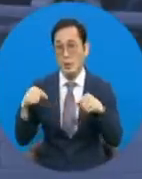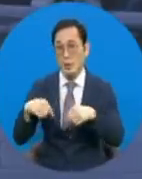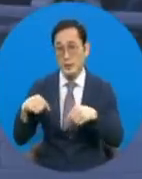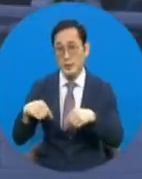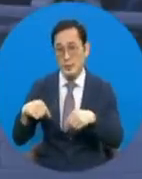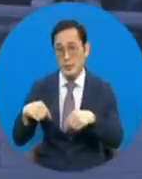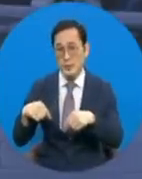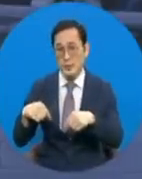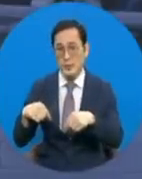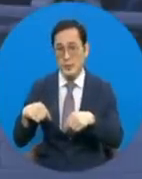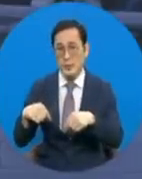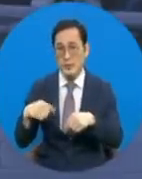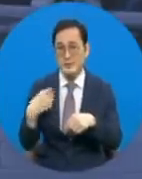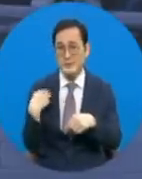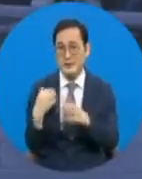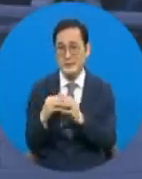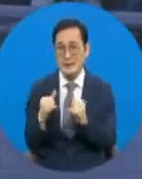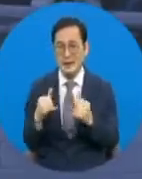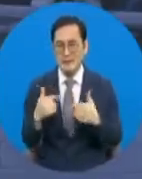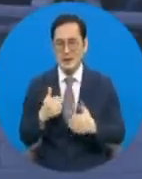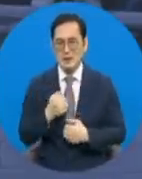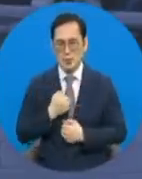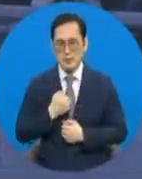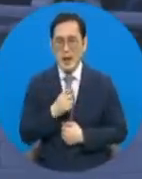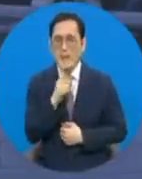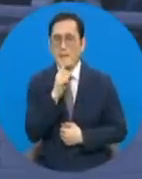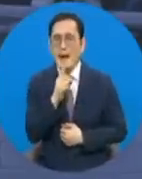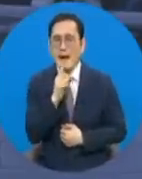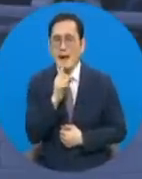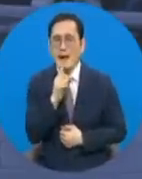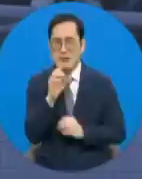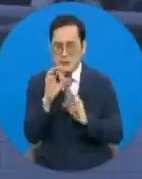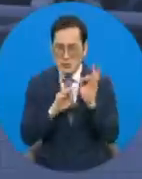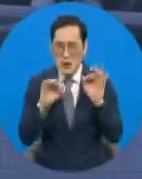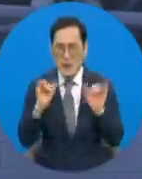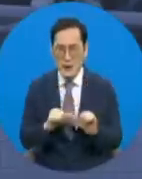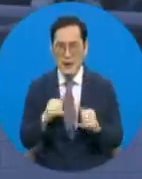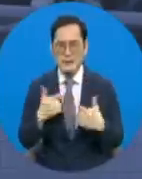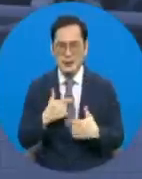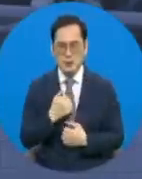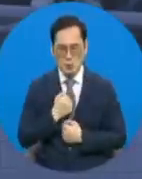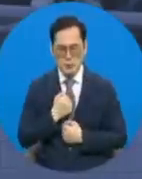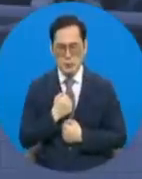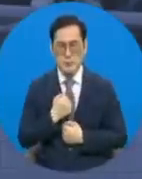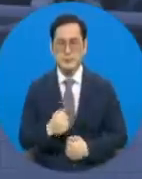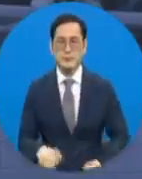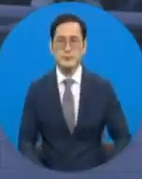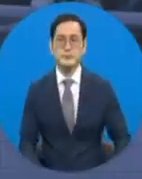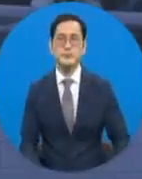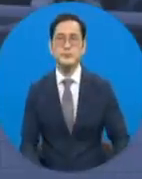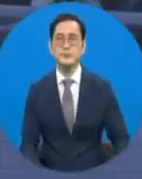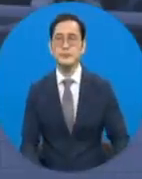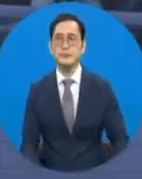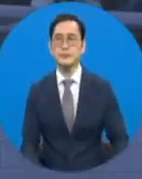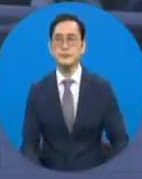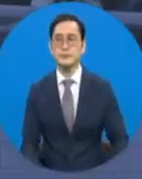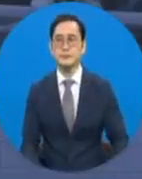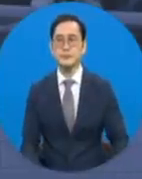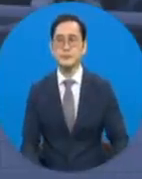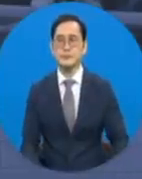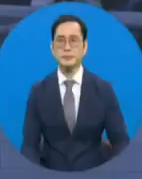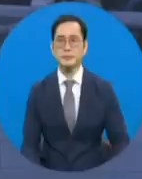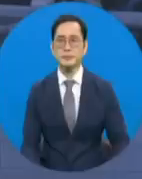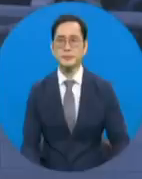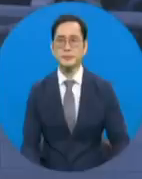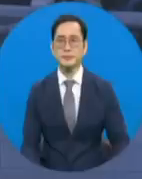특히 외교관들 같은 경우에는 굉장히 조심합니다. 혹시 이 발언 같은 게 이 외교관계에 큰 영향을 미칠 수 있기 때문에 비공개로 하는 경우가